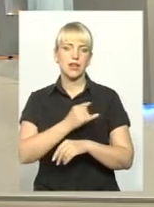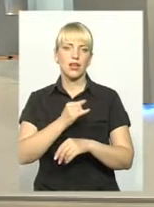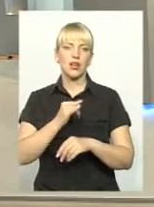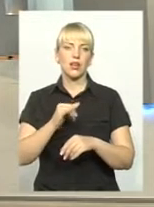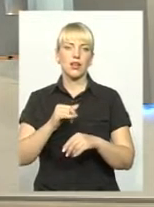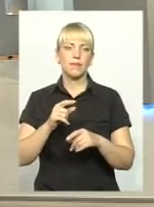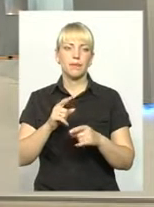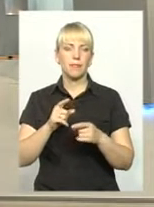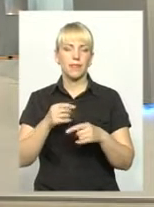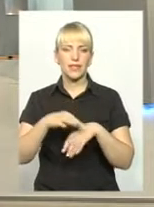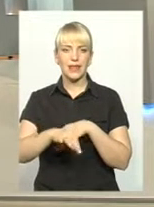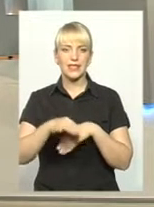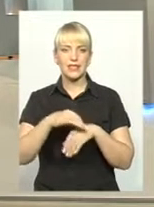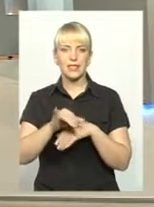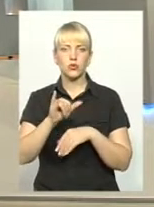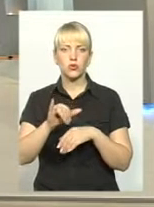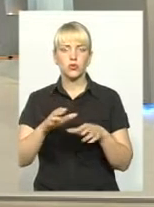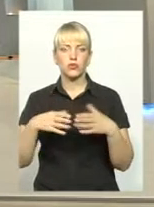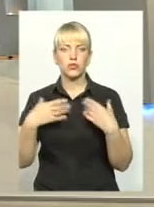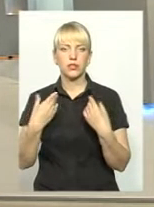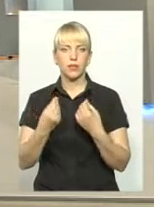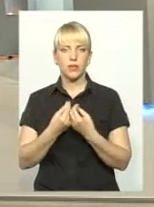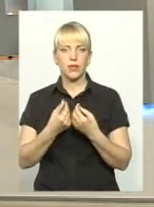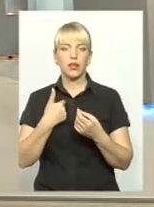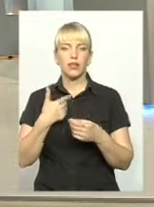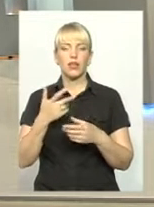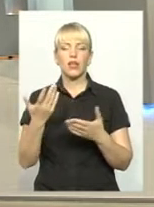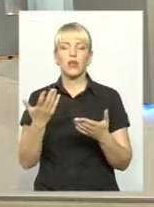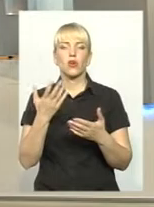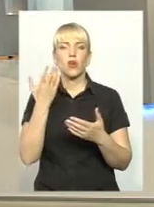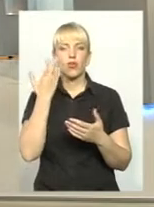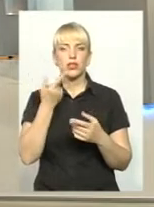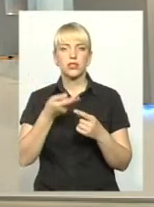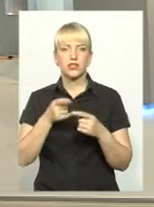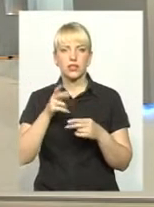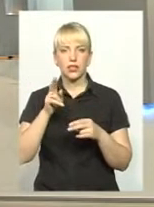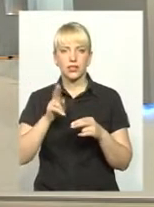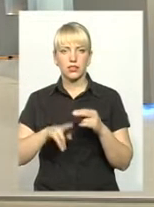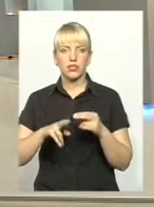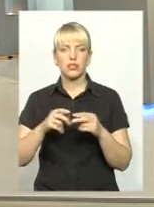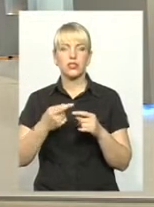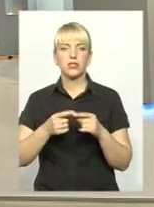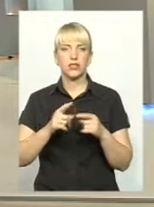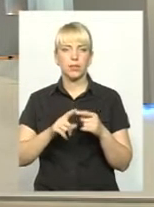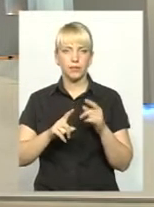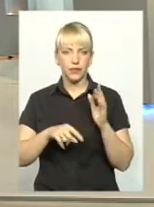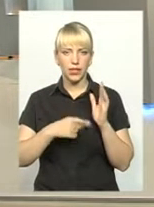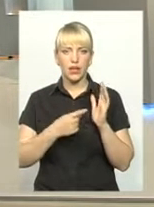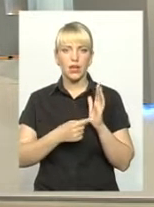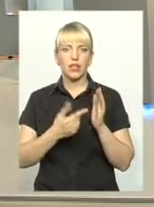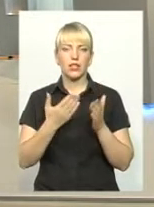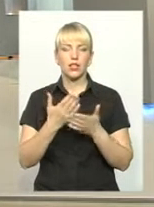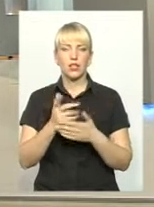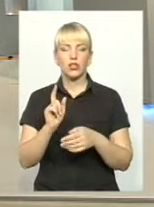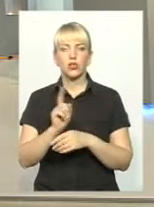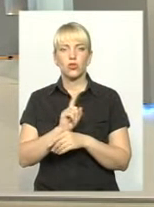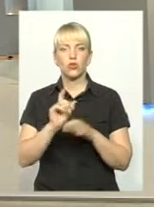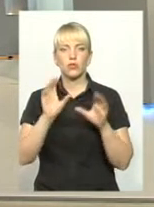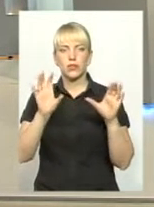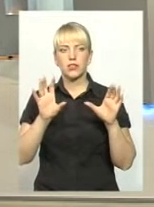думаю, що ми вже будемо вживати всіх заходів для того, щоб призупинити і дати можливість вам спокійно відпочивати, хоча норма